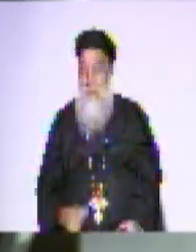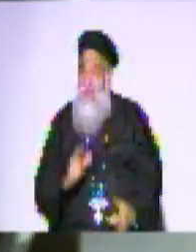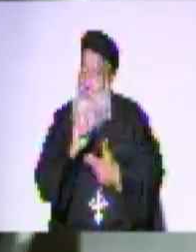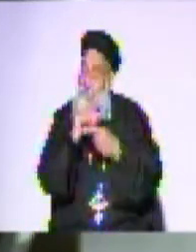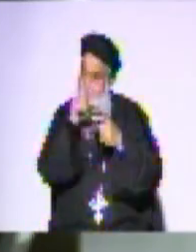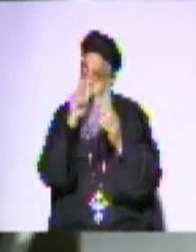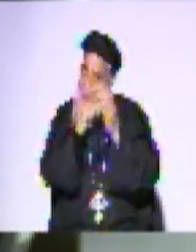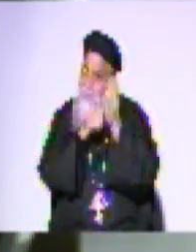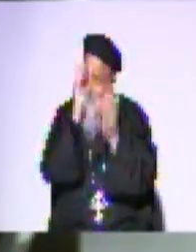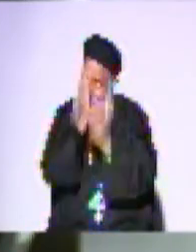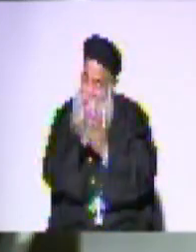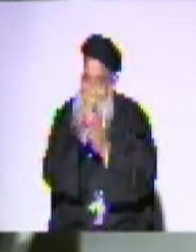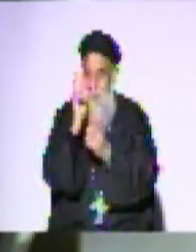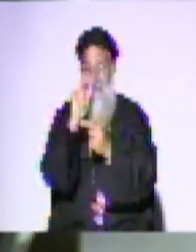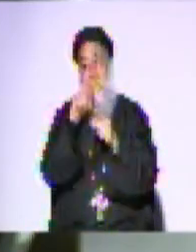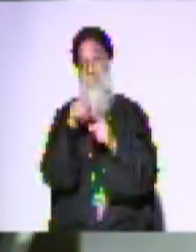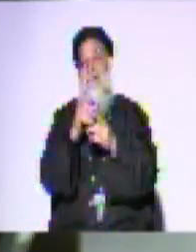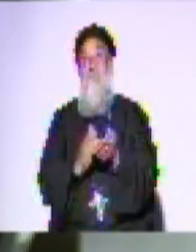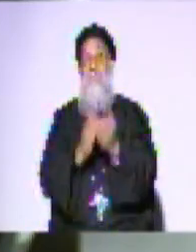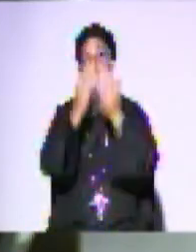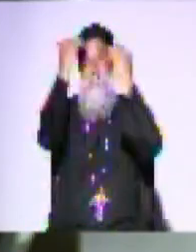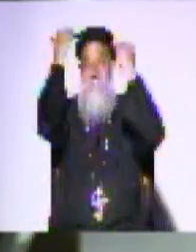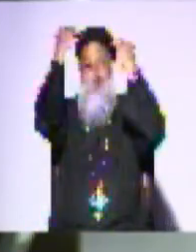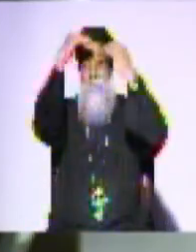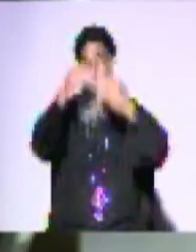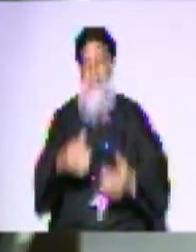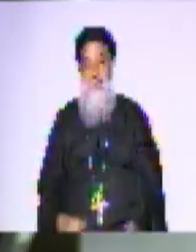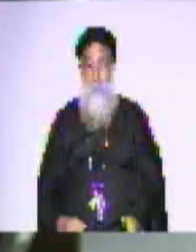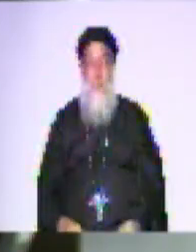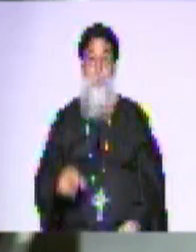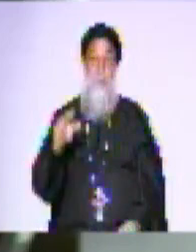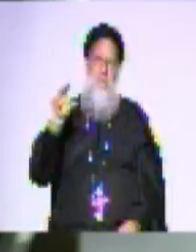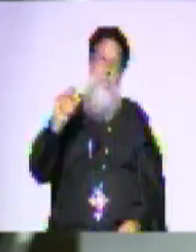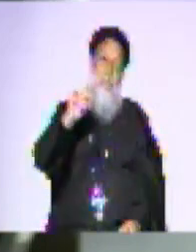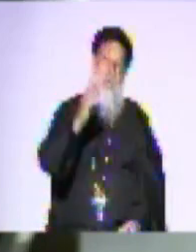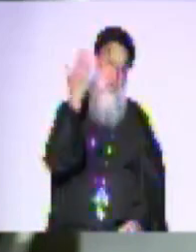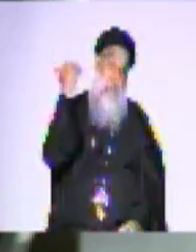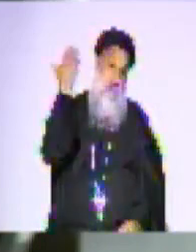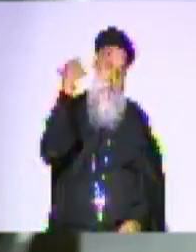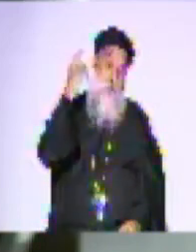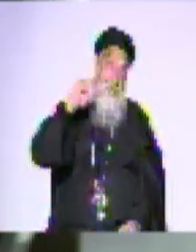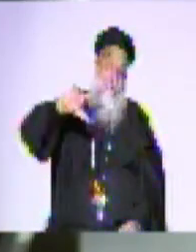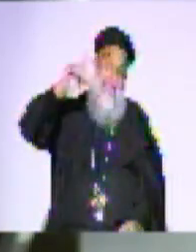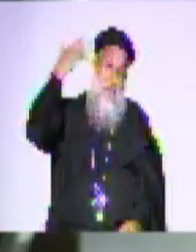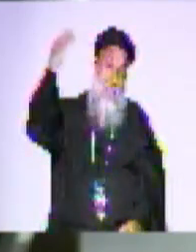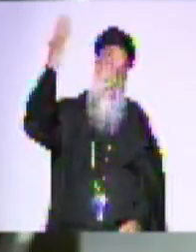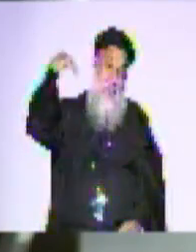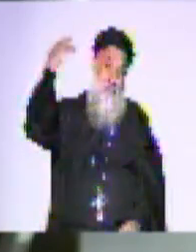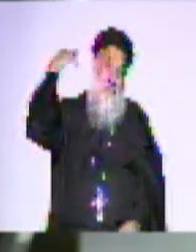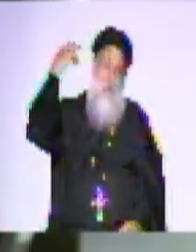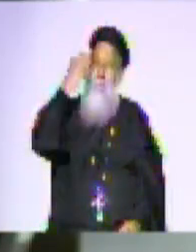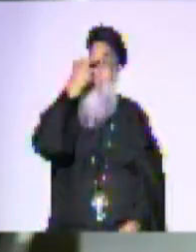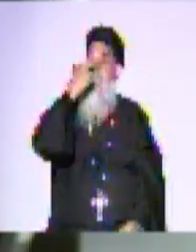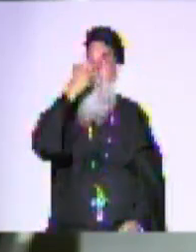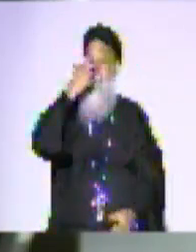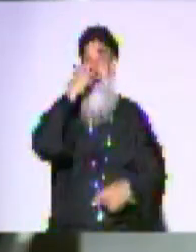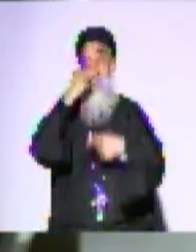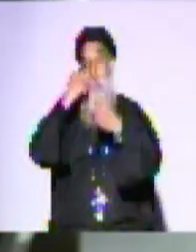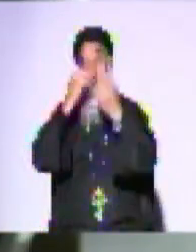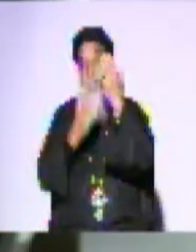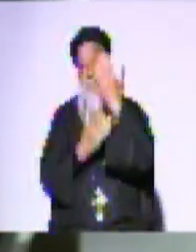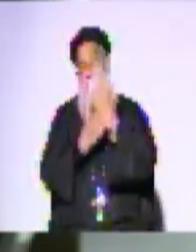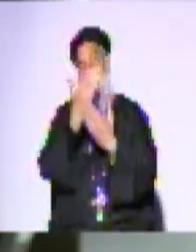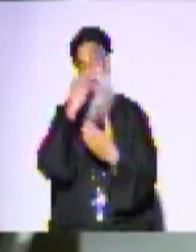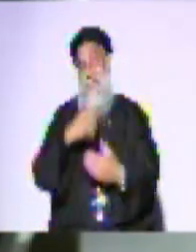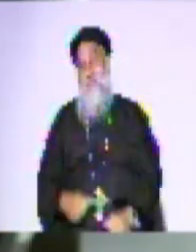ما قلنا. فعشان كده كما تأثرنا بالرأس القديم تأثرنا بالرأس